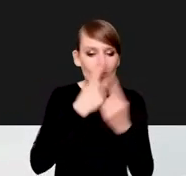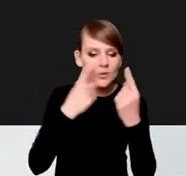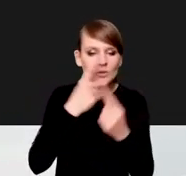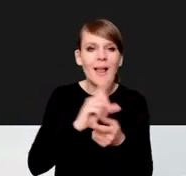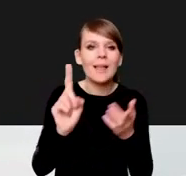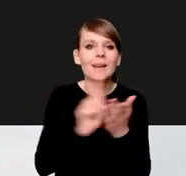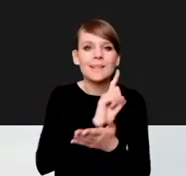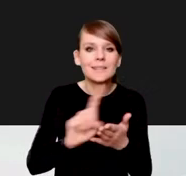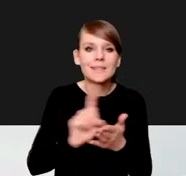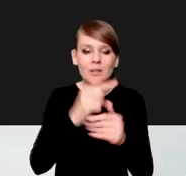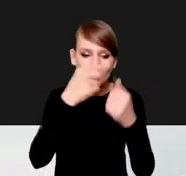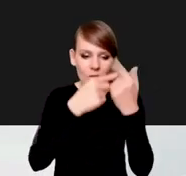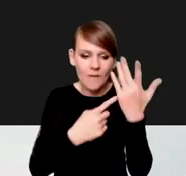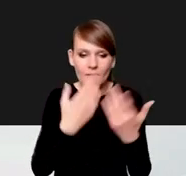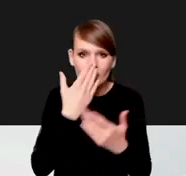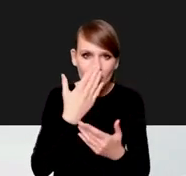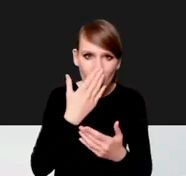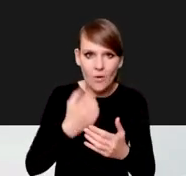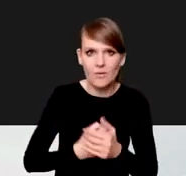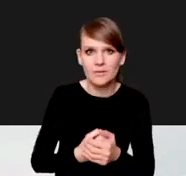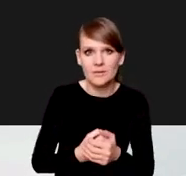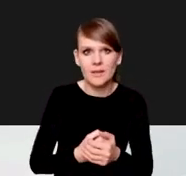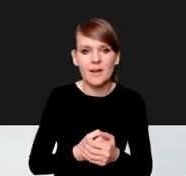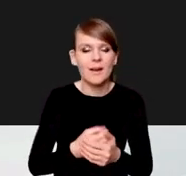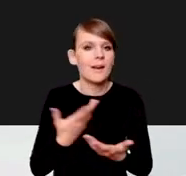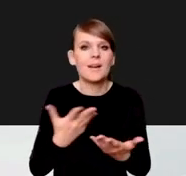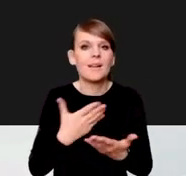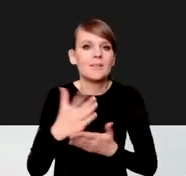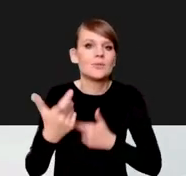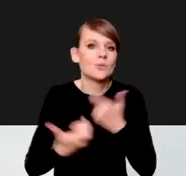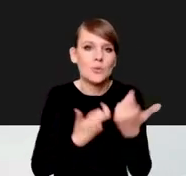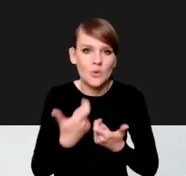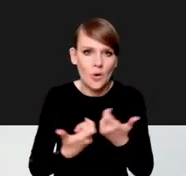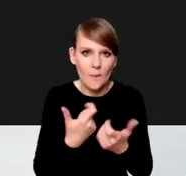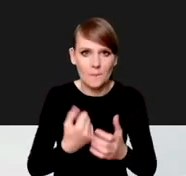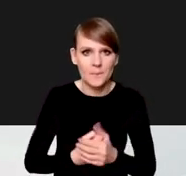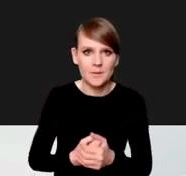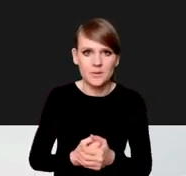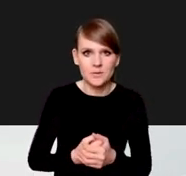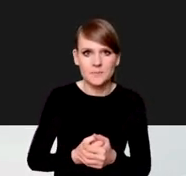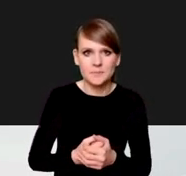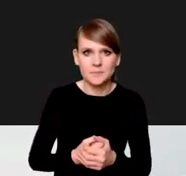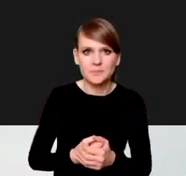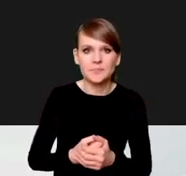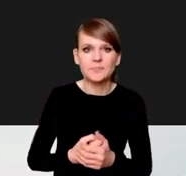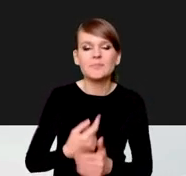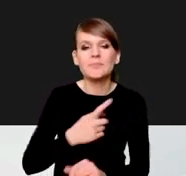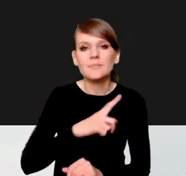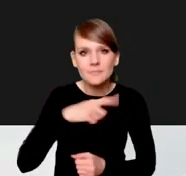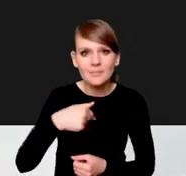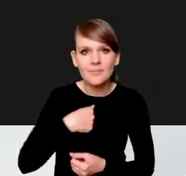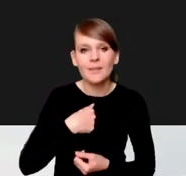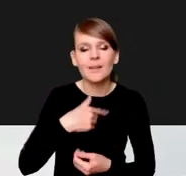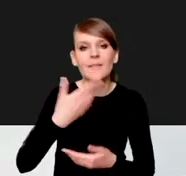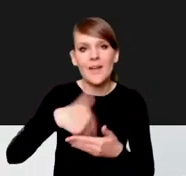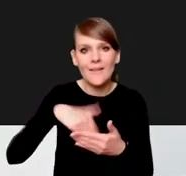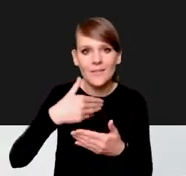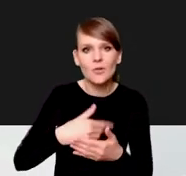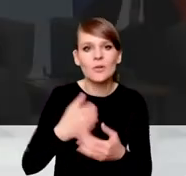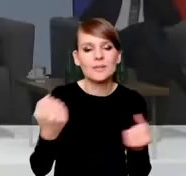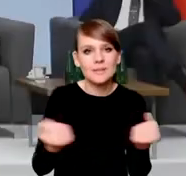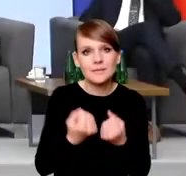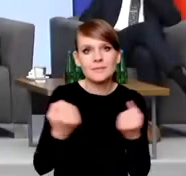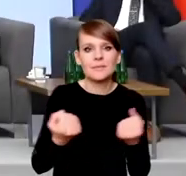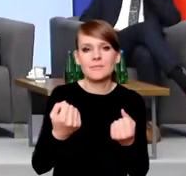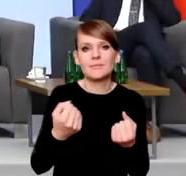powinniśmy mitygować je z punktu widzenia właśnie tych inicjatyw, które propagujemy wśród wewnętrznej społeczności.